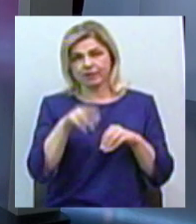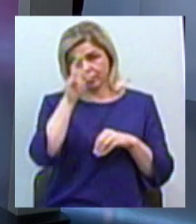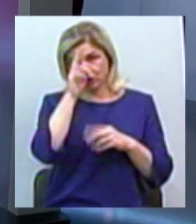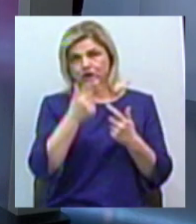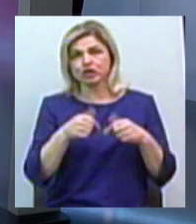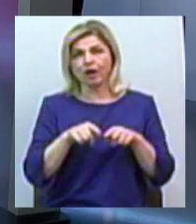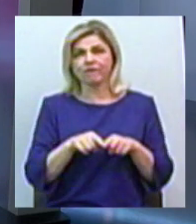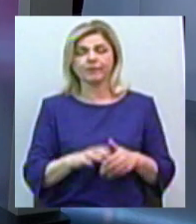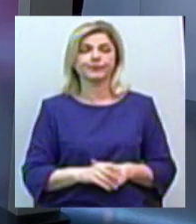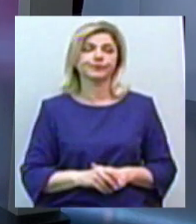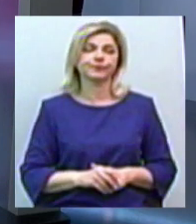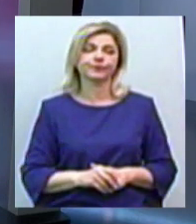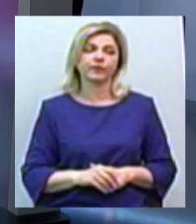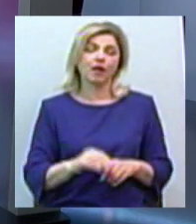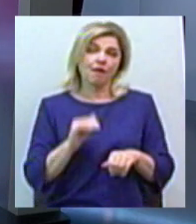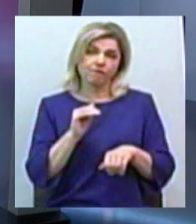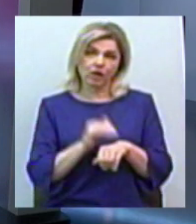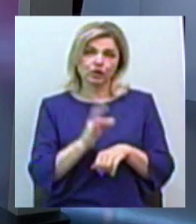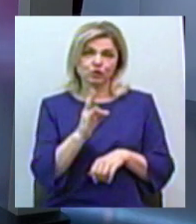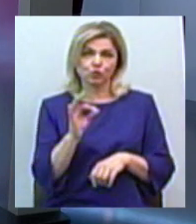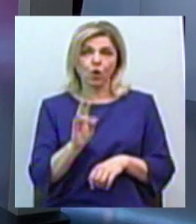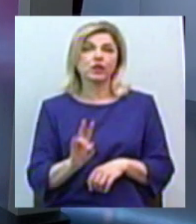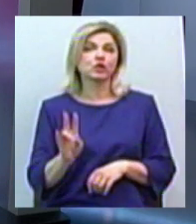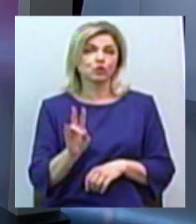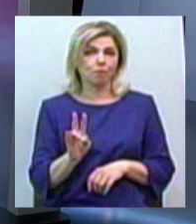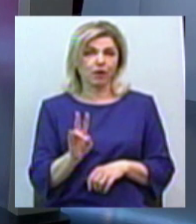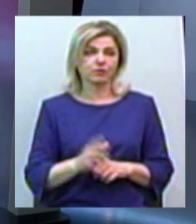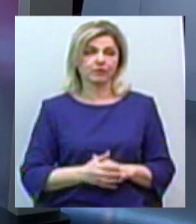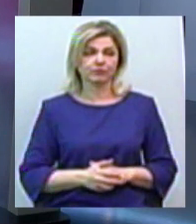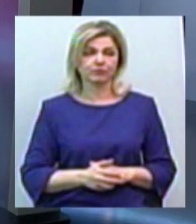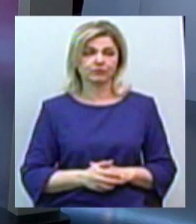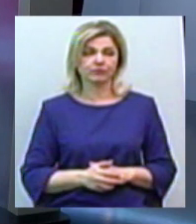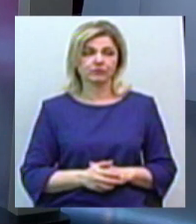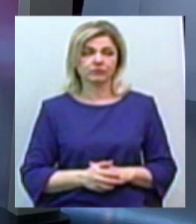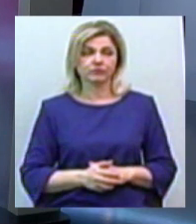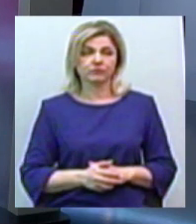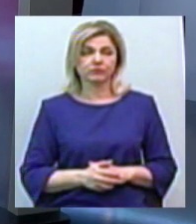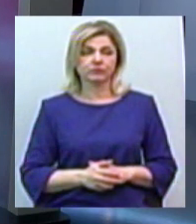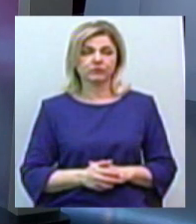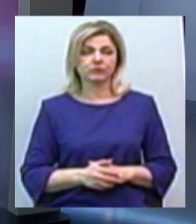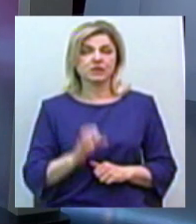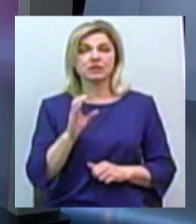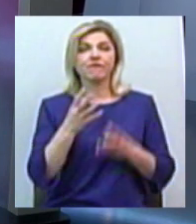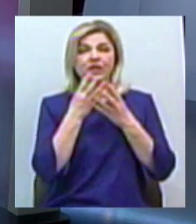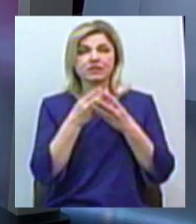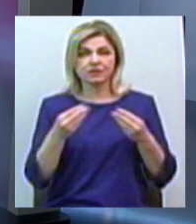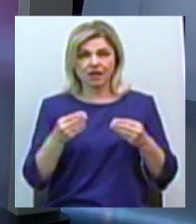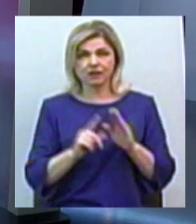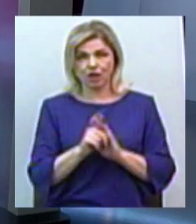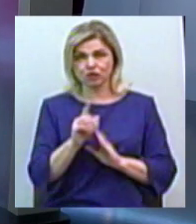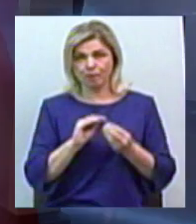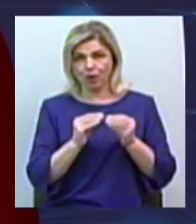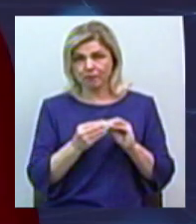Ну, фактично, в листопаді вже, да. Тобто там фактично з весни вже проблеми почалися,